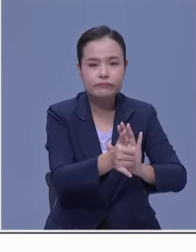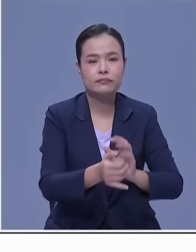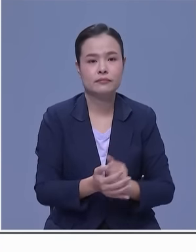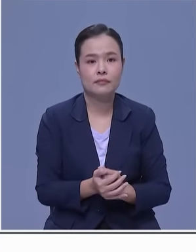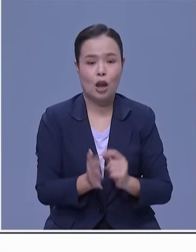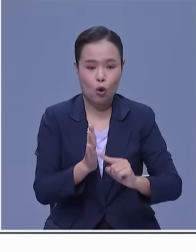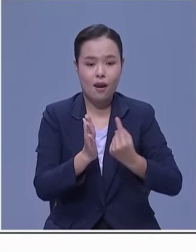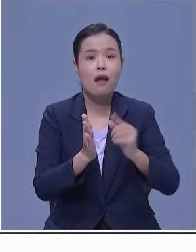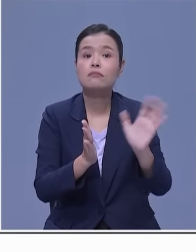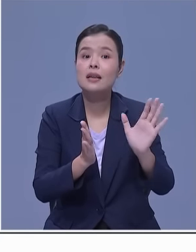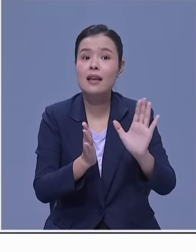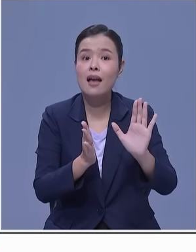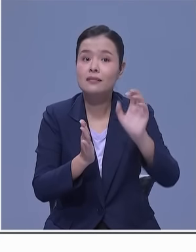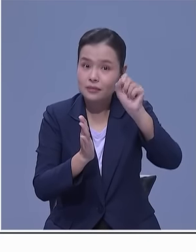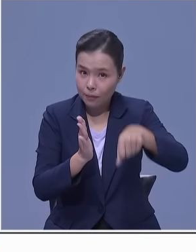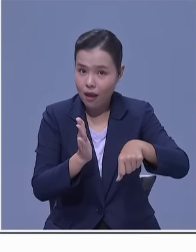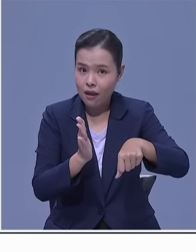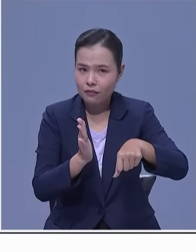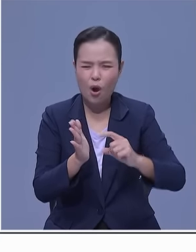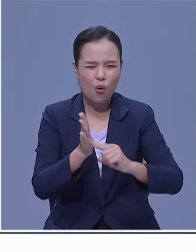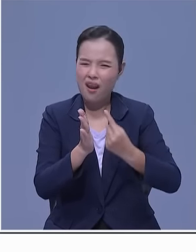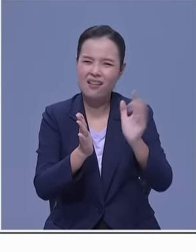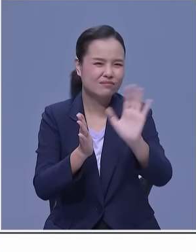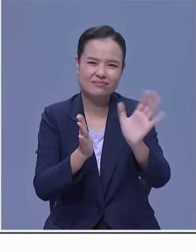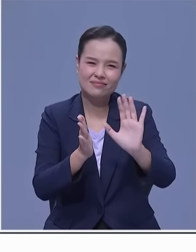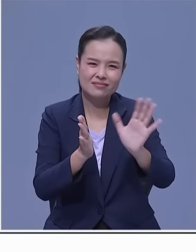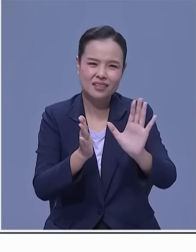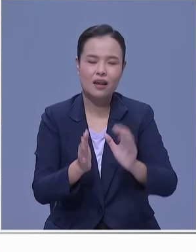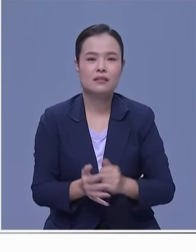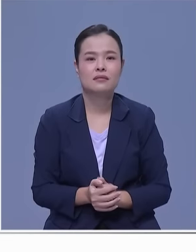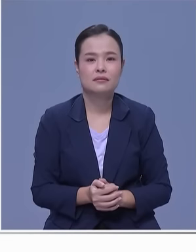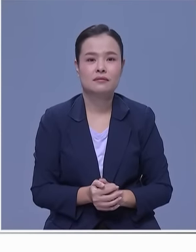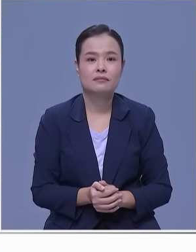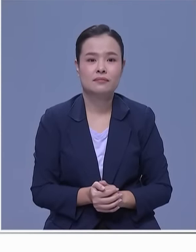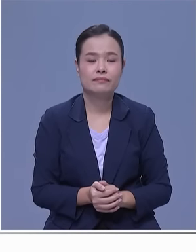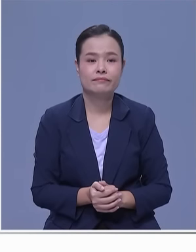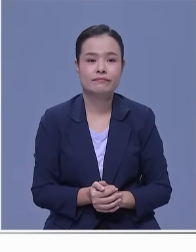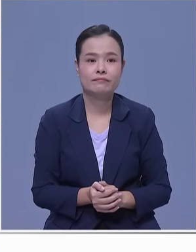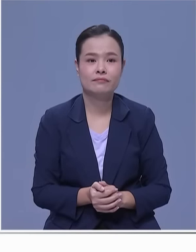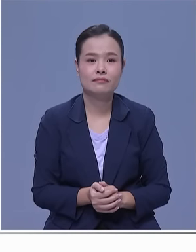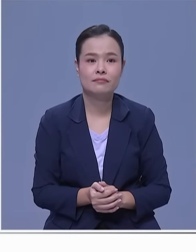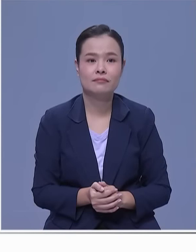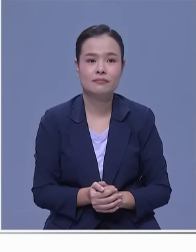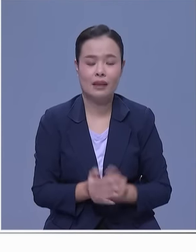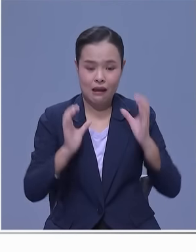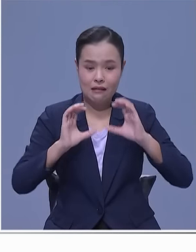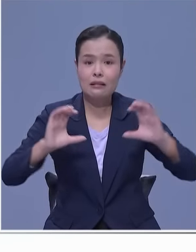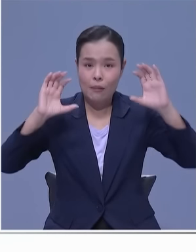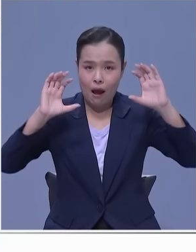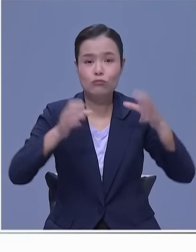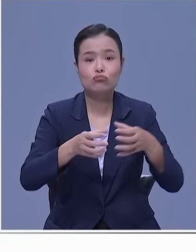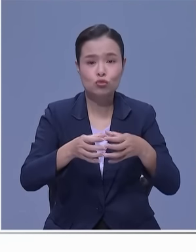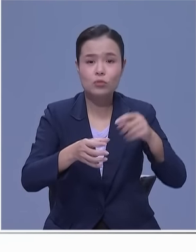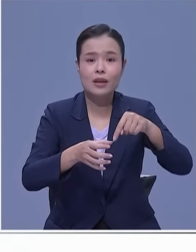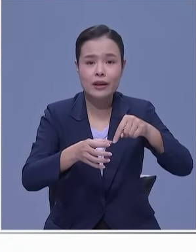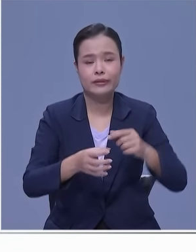ใช่คนแรกอยู่แล้ว ไม่ใช่คนแรกเดิมก็รัฐบาลชุดนี้แหละ ค่ะ